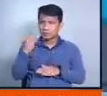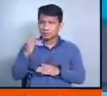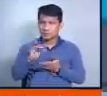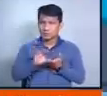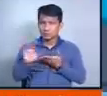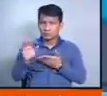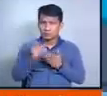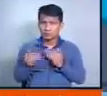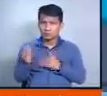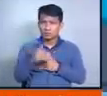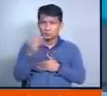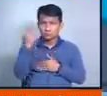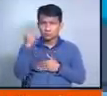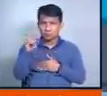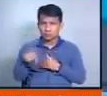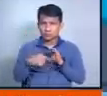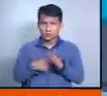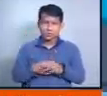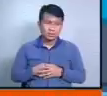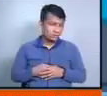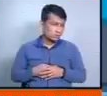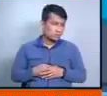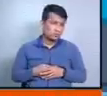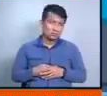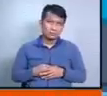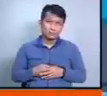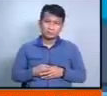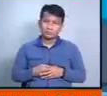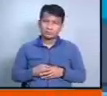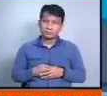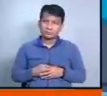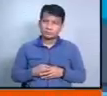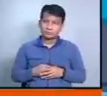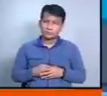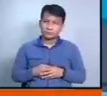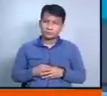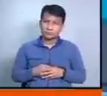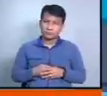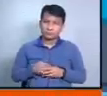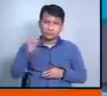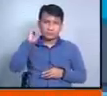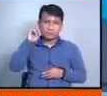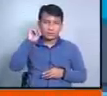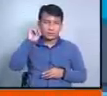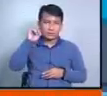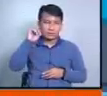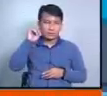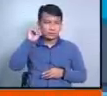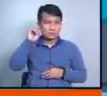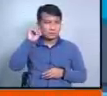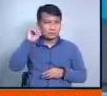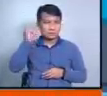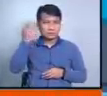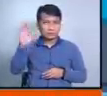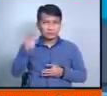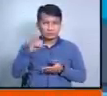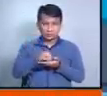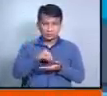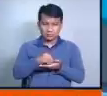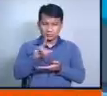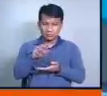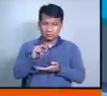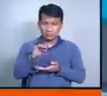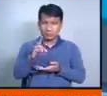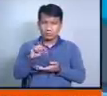gawin yun? Sa panapunan naman, sir, sa lending po kasi yan sir eh. Ano pa? Lending po yan sir,